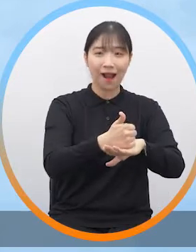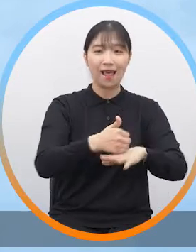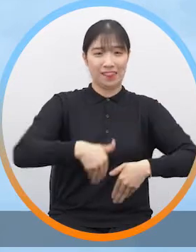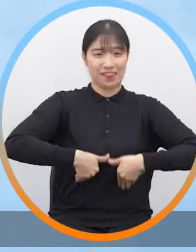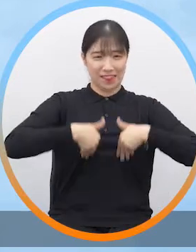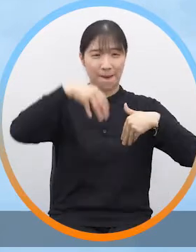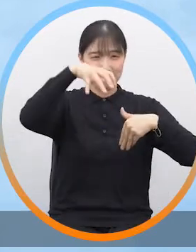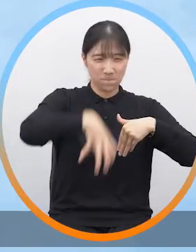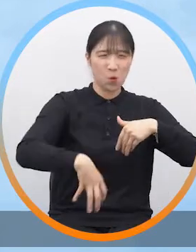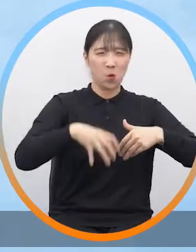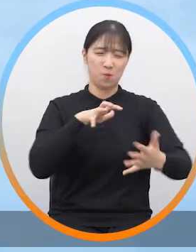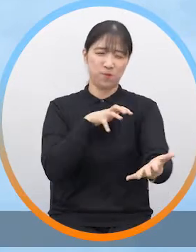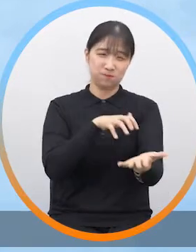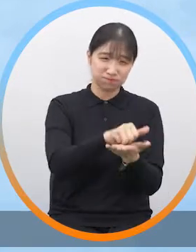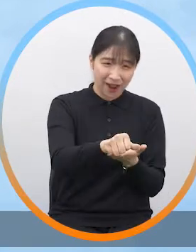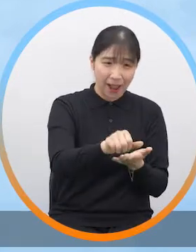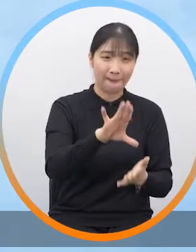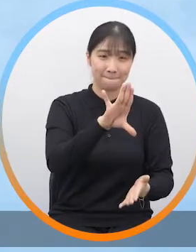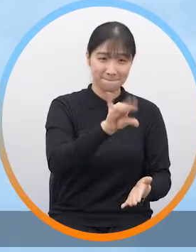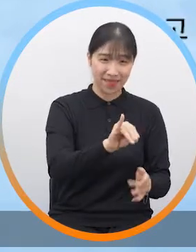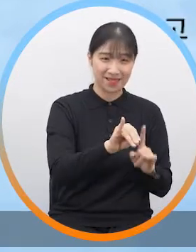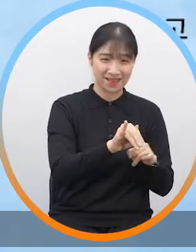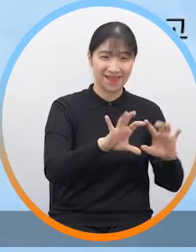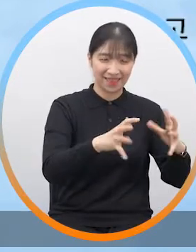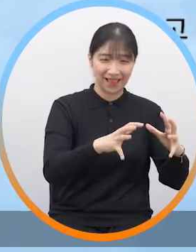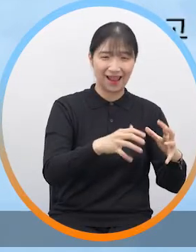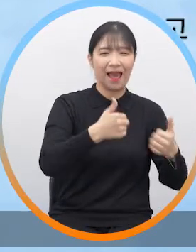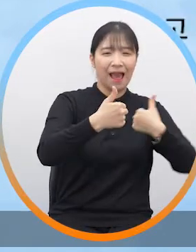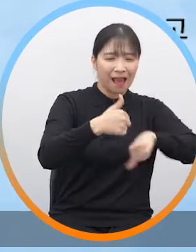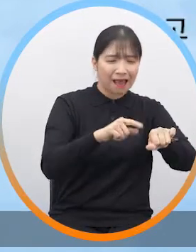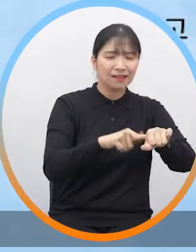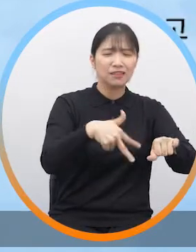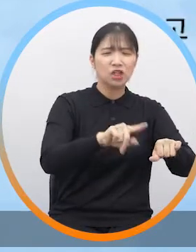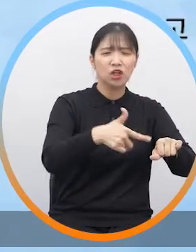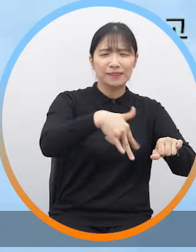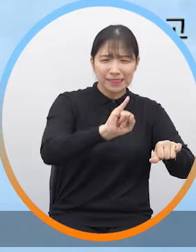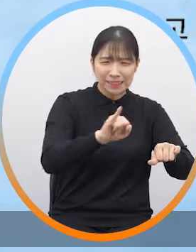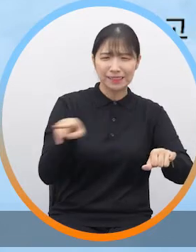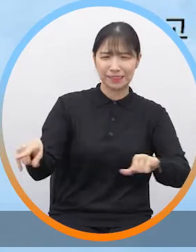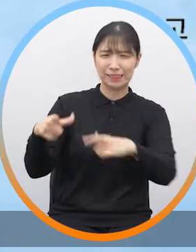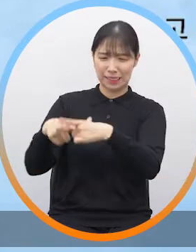것이죠. 이 남정으로 백제가 태자 전지를 외국에 파견하고